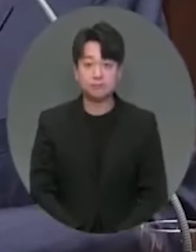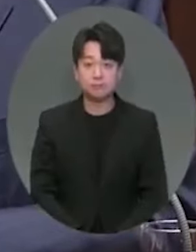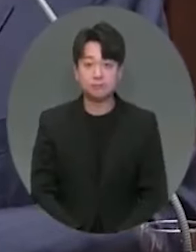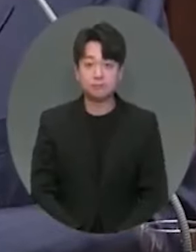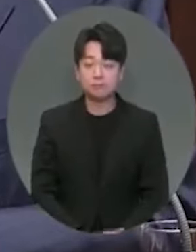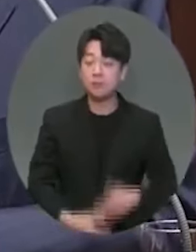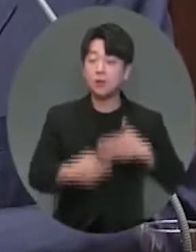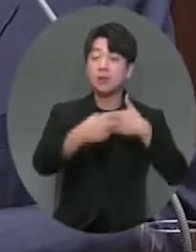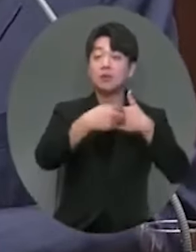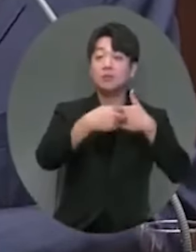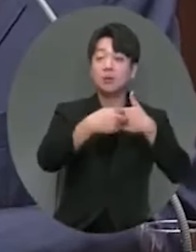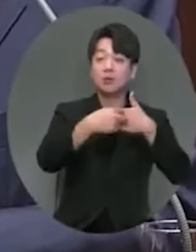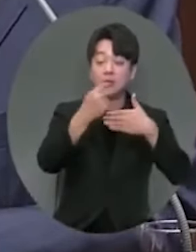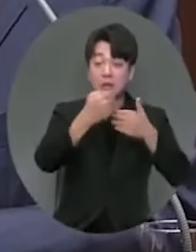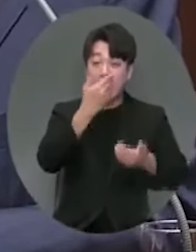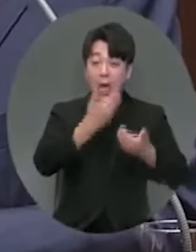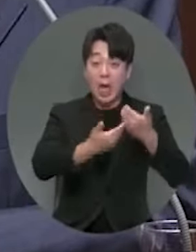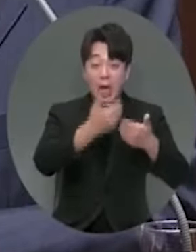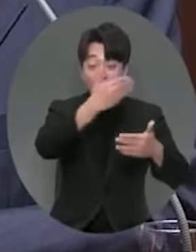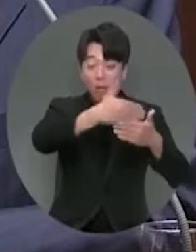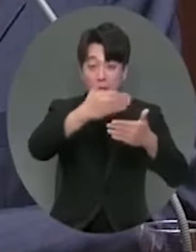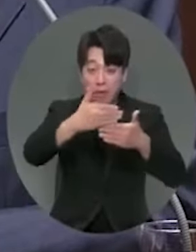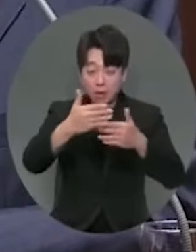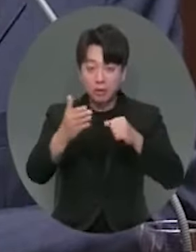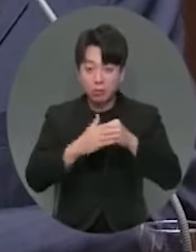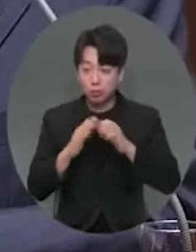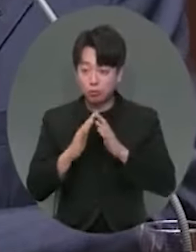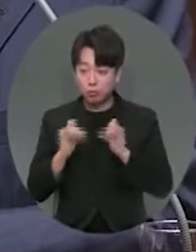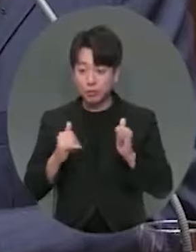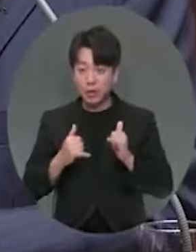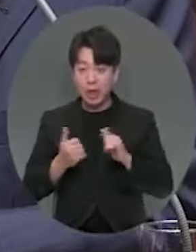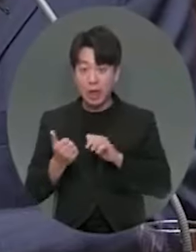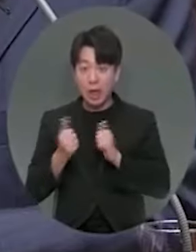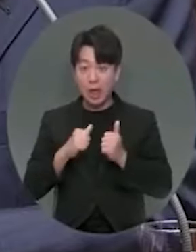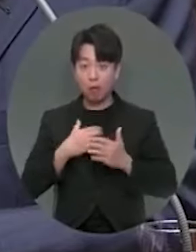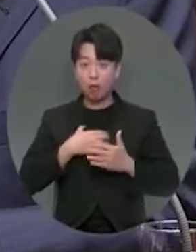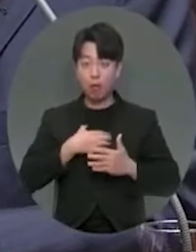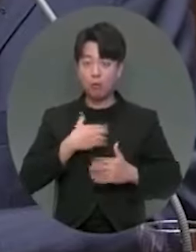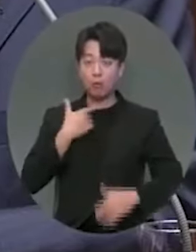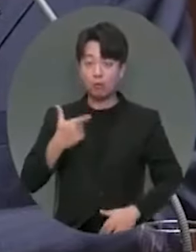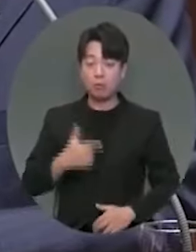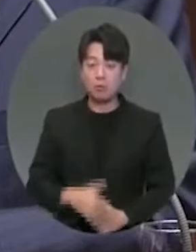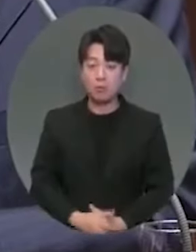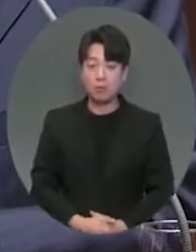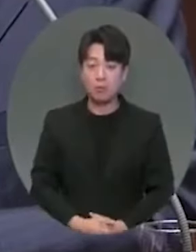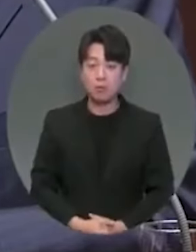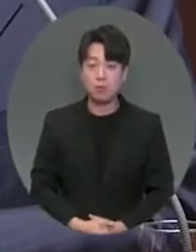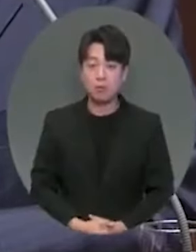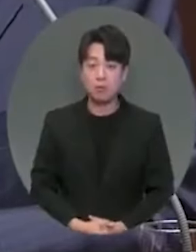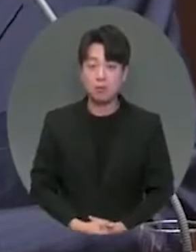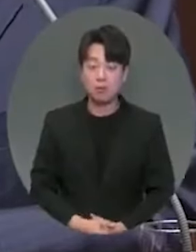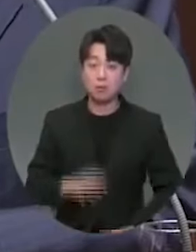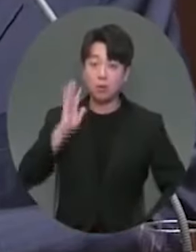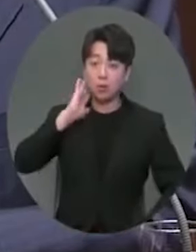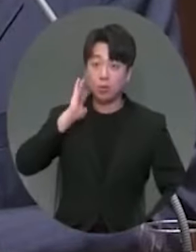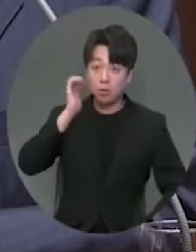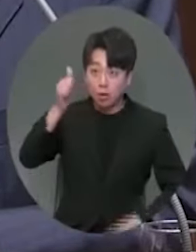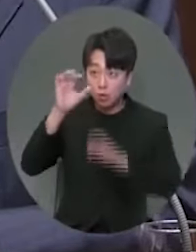응급실 백뱅이로 국민이 죽어갑니다. 대통령 눈치보다 골든타임을